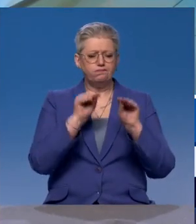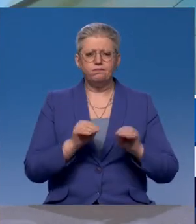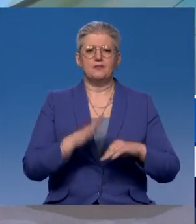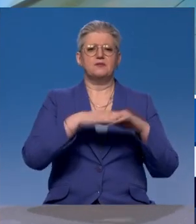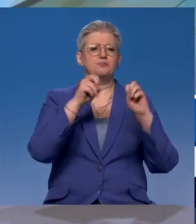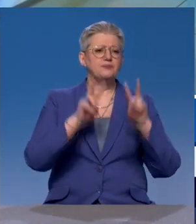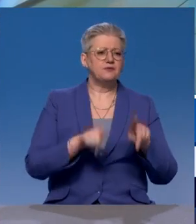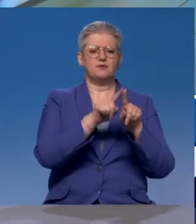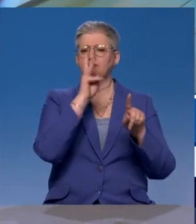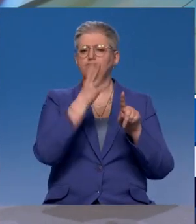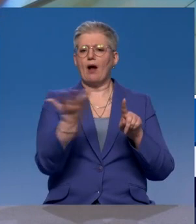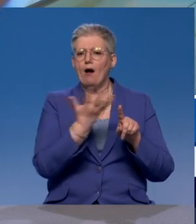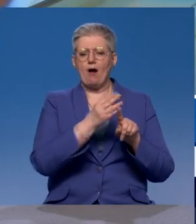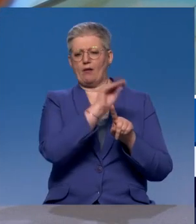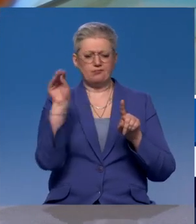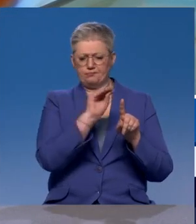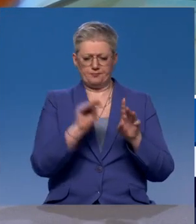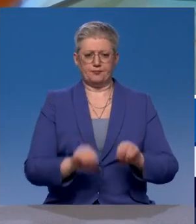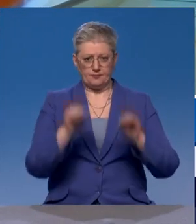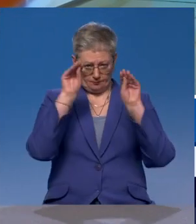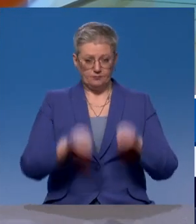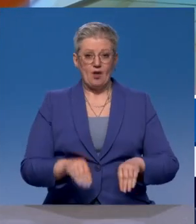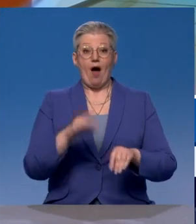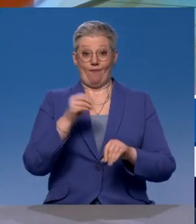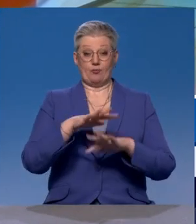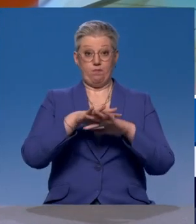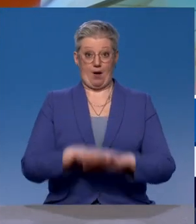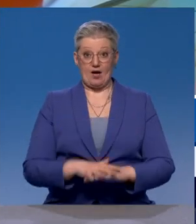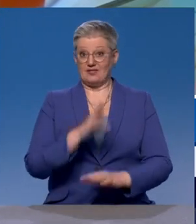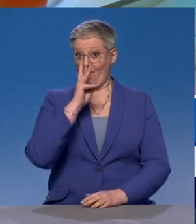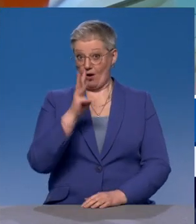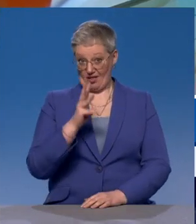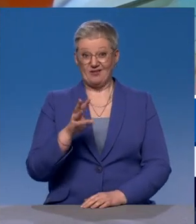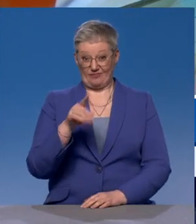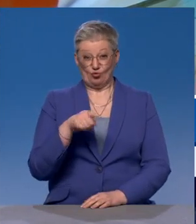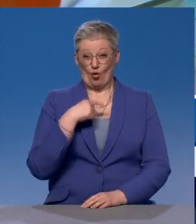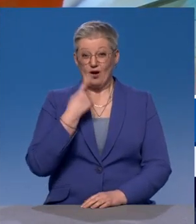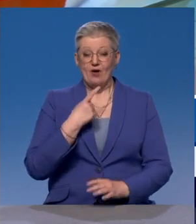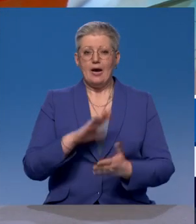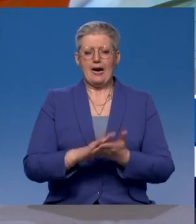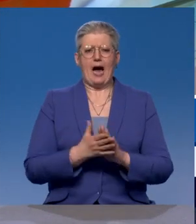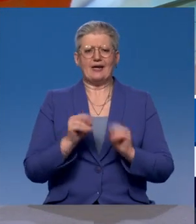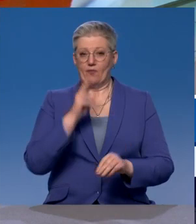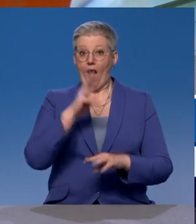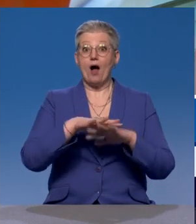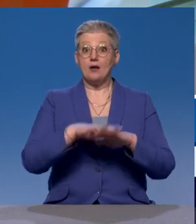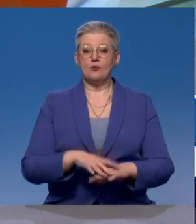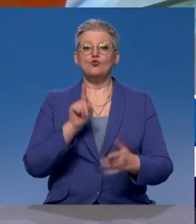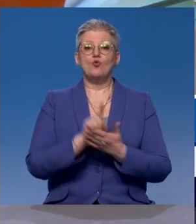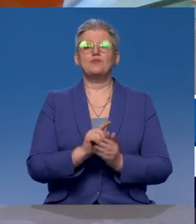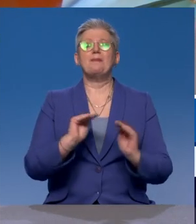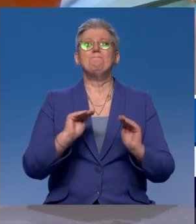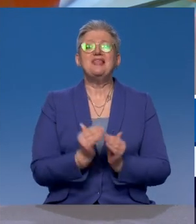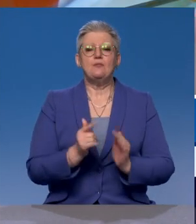какие должности, сколько чего должен получать. Базовый оклад, вот та часть, про которую я говорила, гарантированная, должен составлять минимум